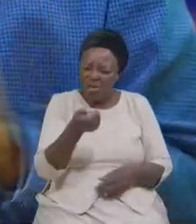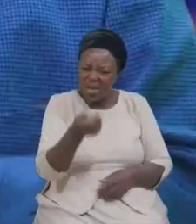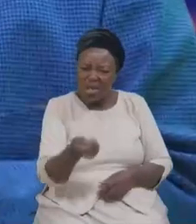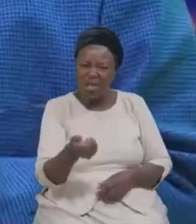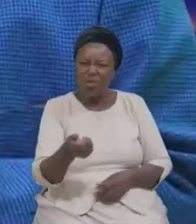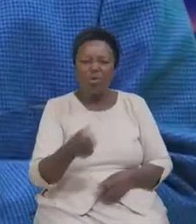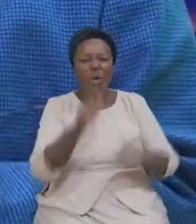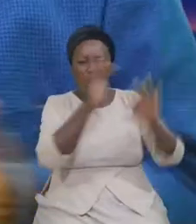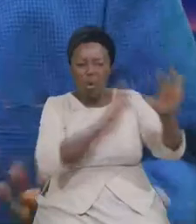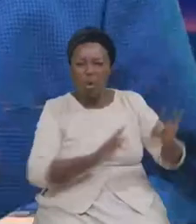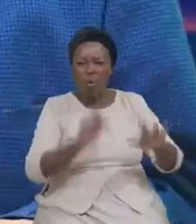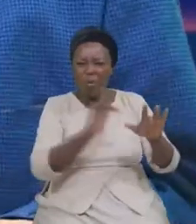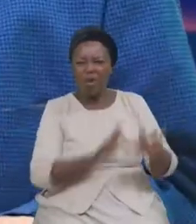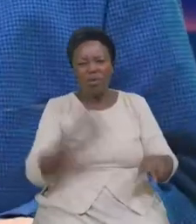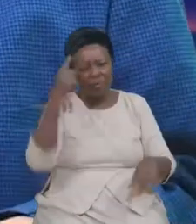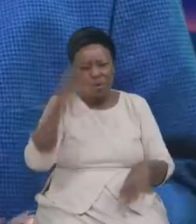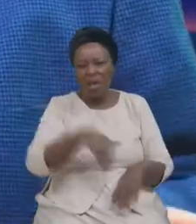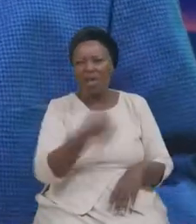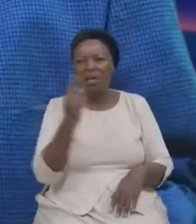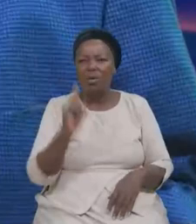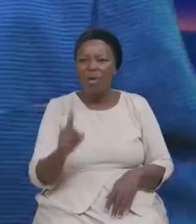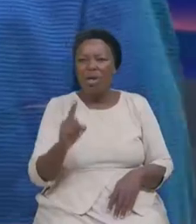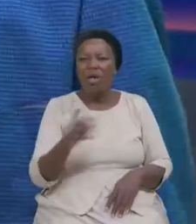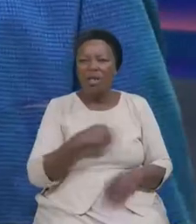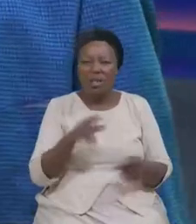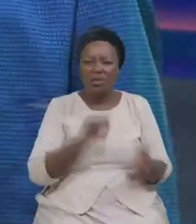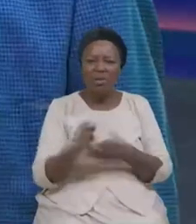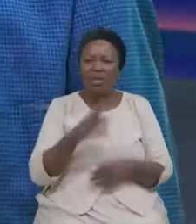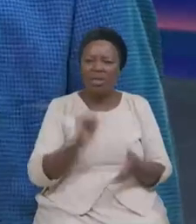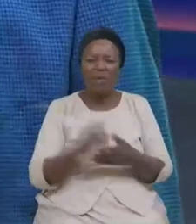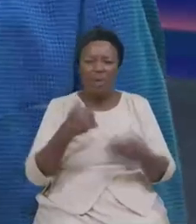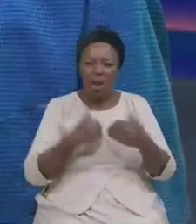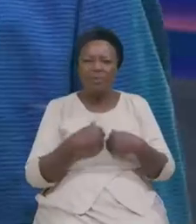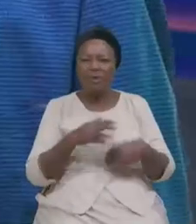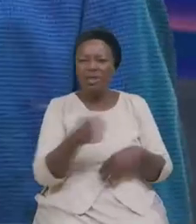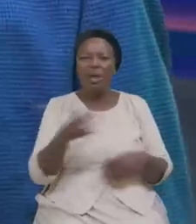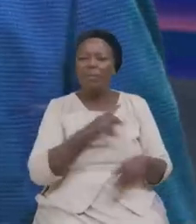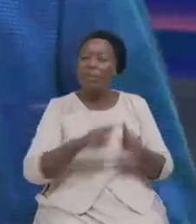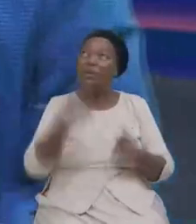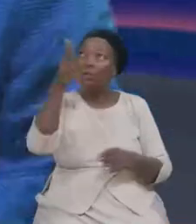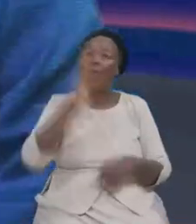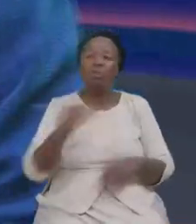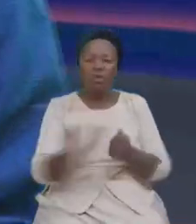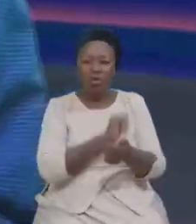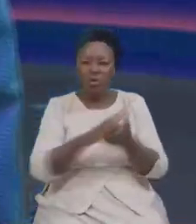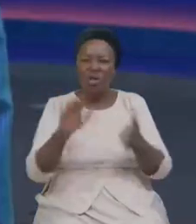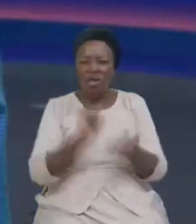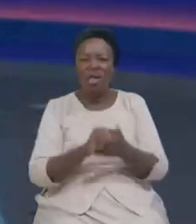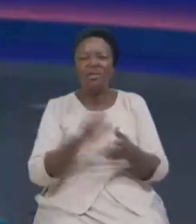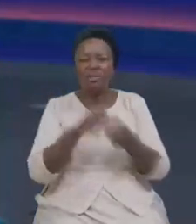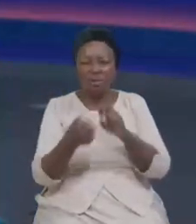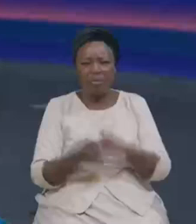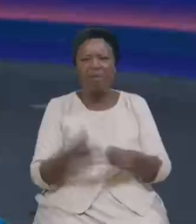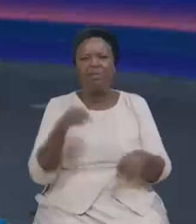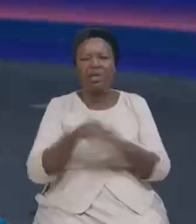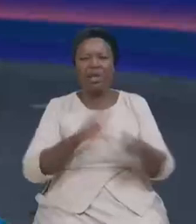et de sympathie. Ce sont des choses auxquelles nous ne pouvons pas régler, mais Dieu peut régler tout problème que nous avons. Troisièmement, nous